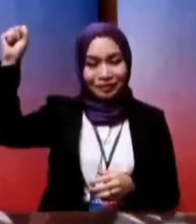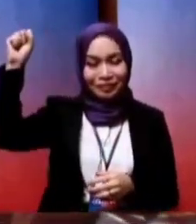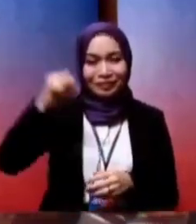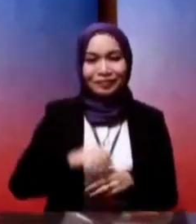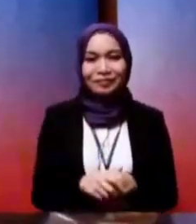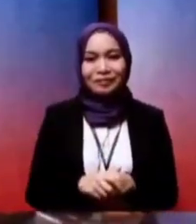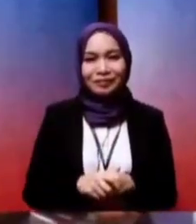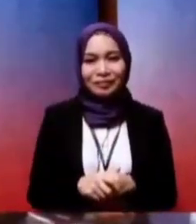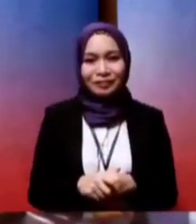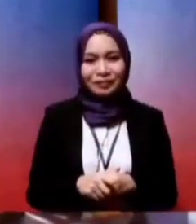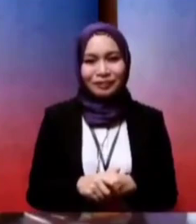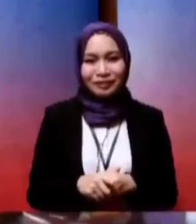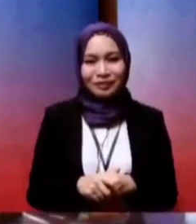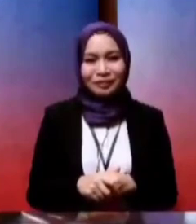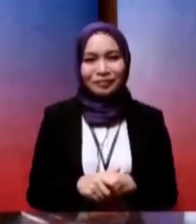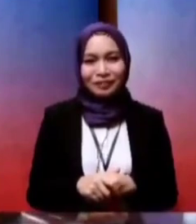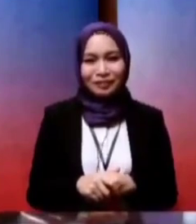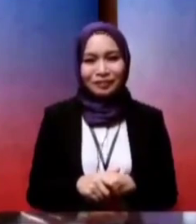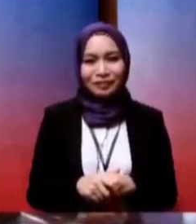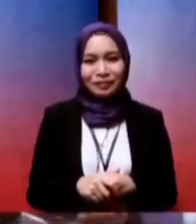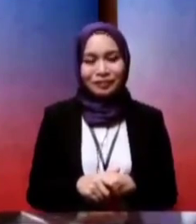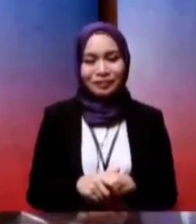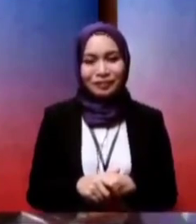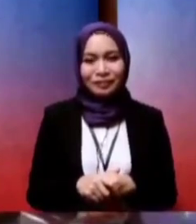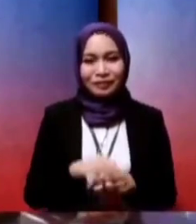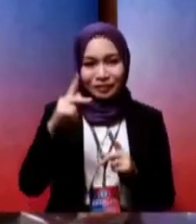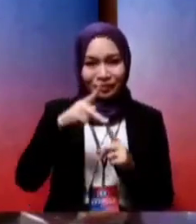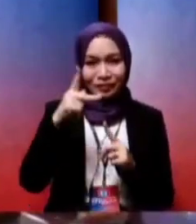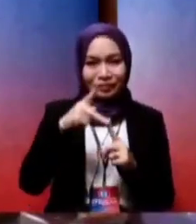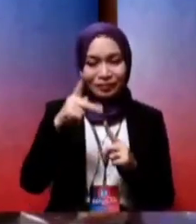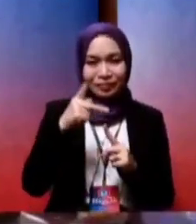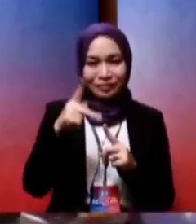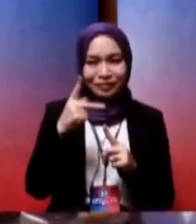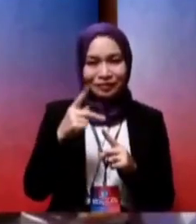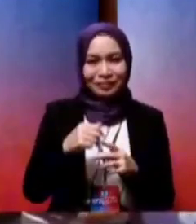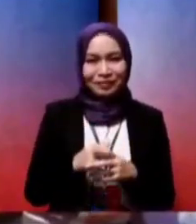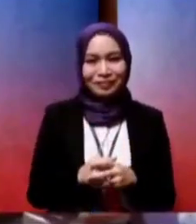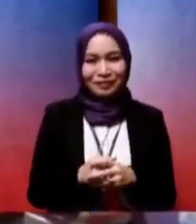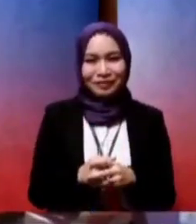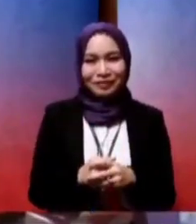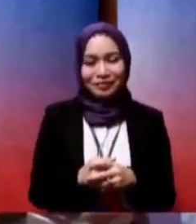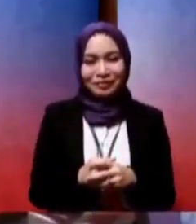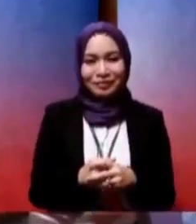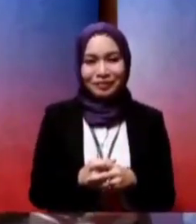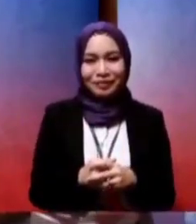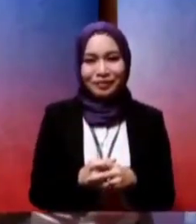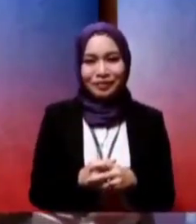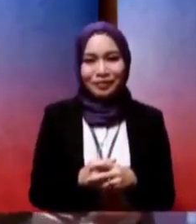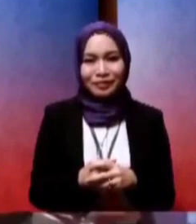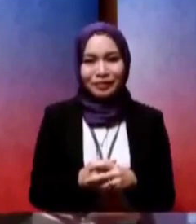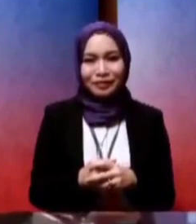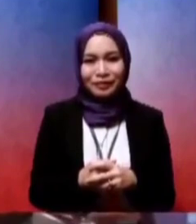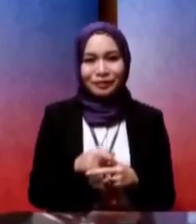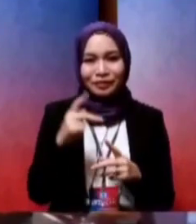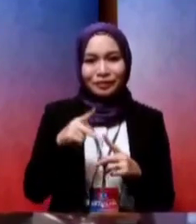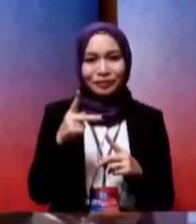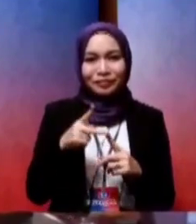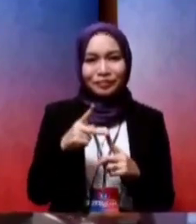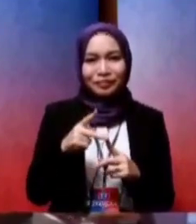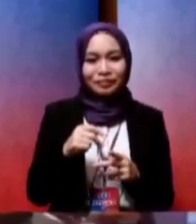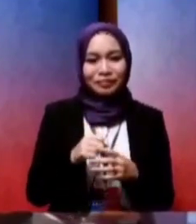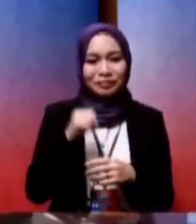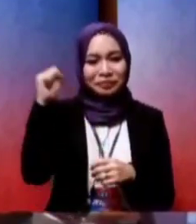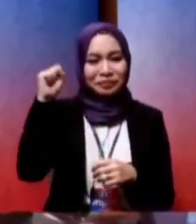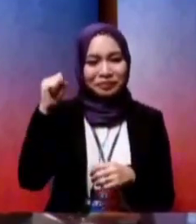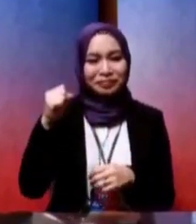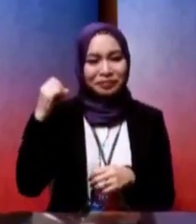Sabah sabar ramai sangat Pulau Pinang Pulau Pinang Sabah pun